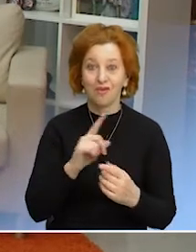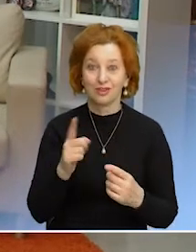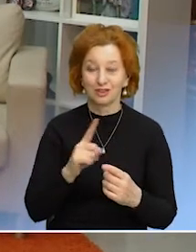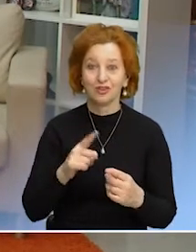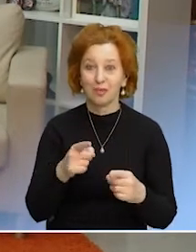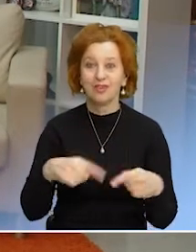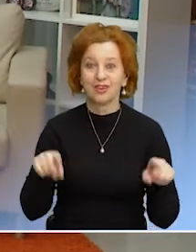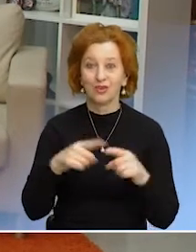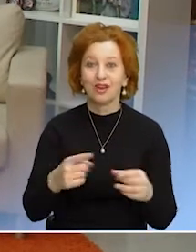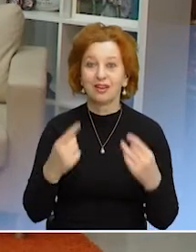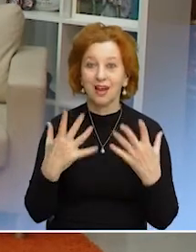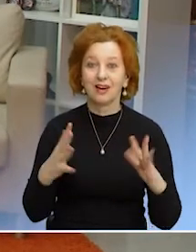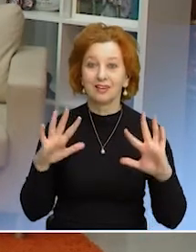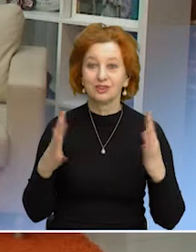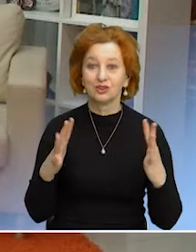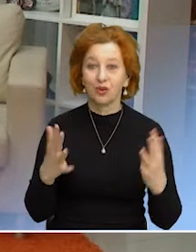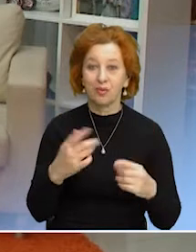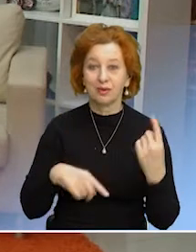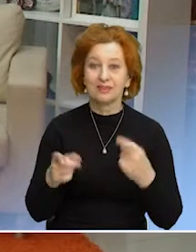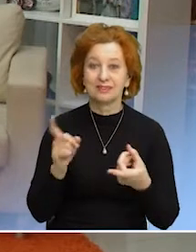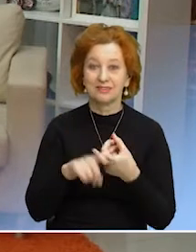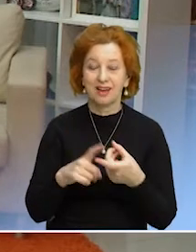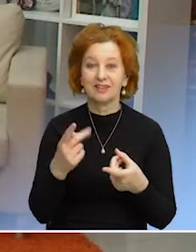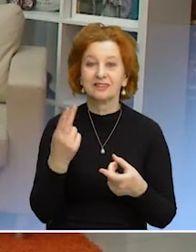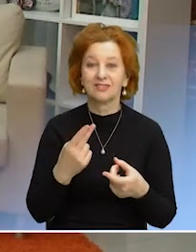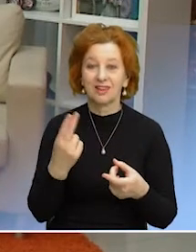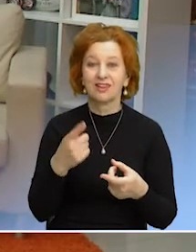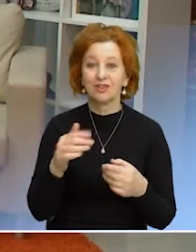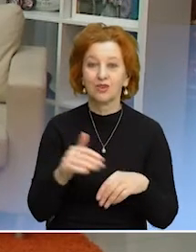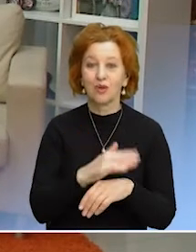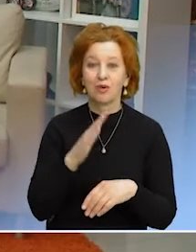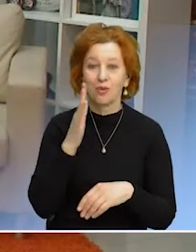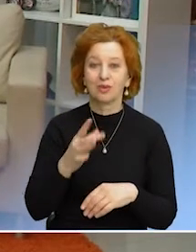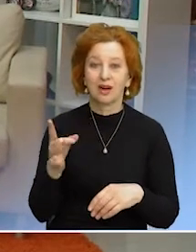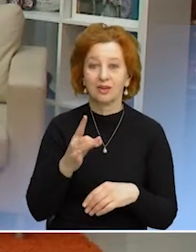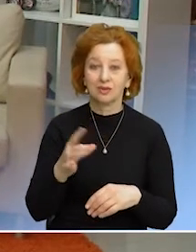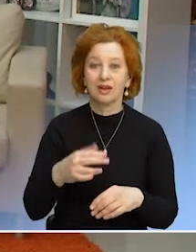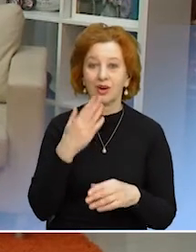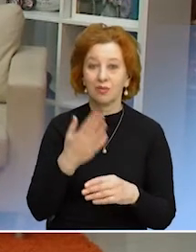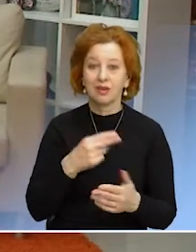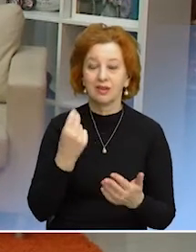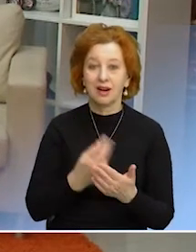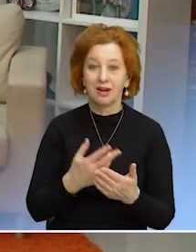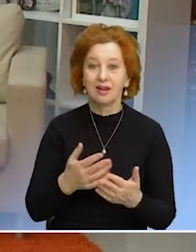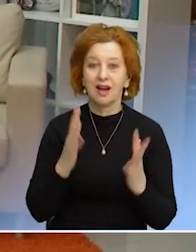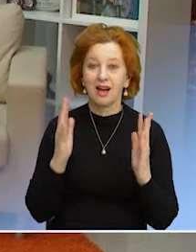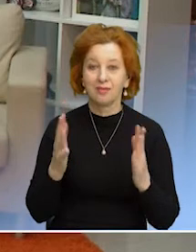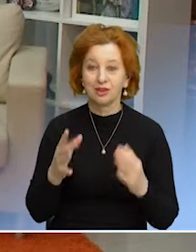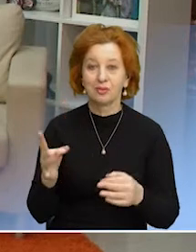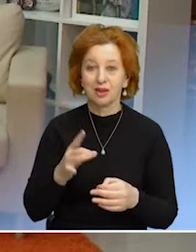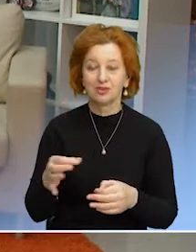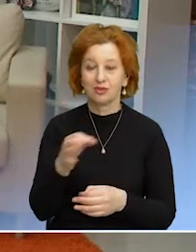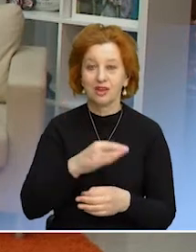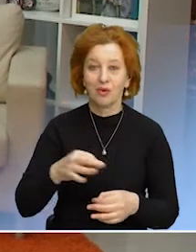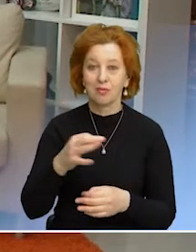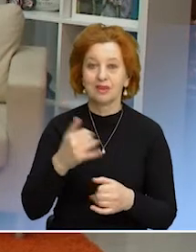вашей жизни были тоже яркие события, ну, не только связанные с цветом ваших ногтей. Доброе утро, Ростов! Доброе утро, любимая, дорогая,